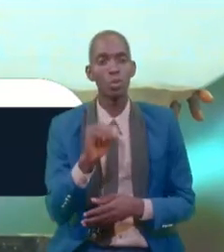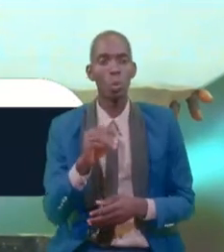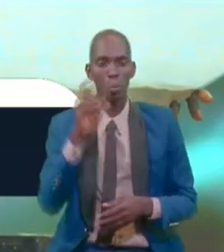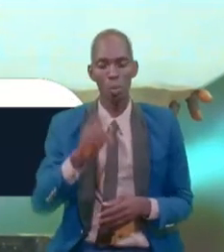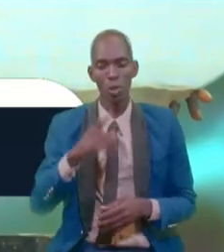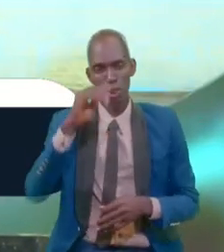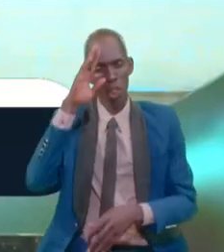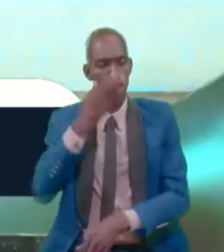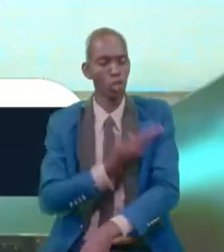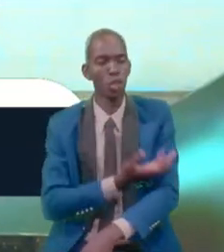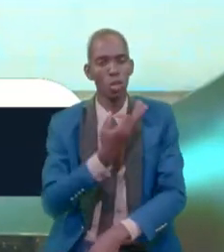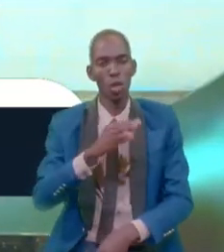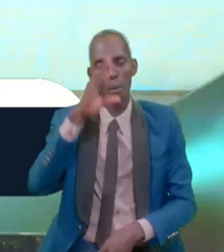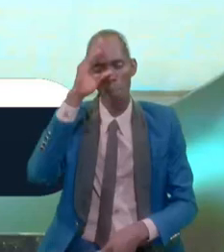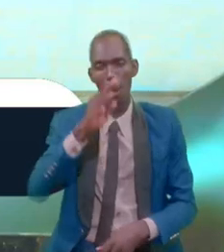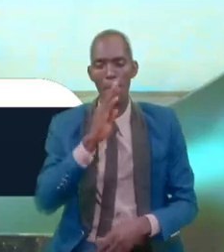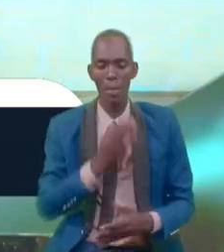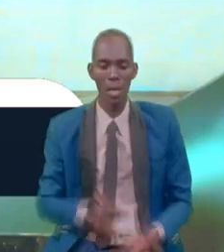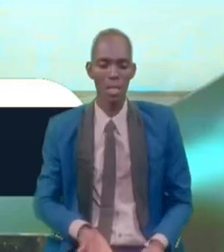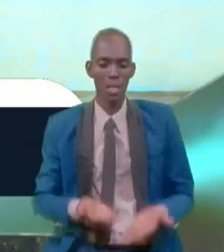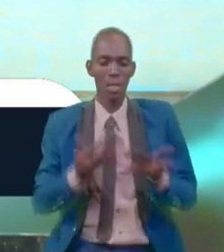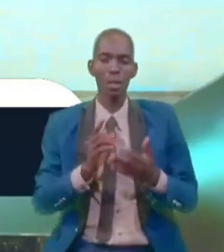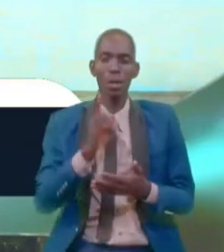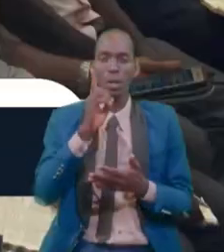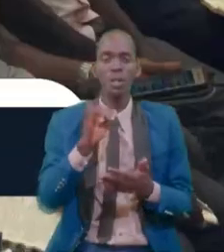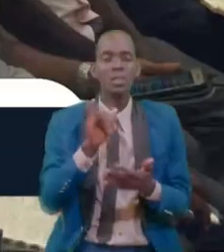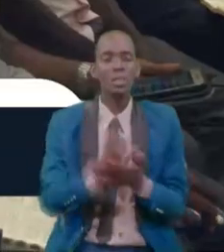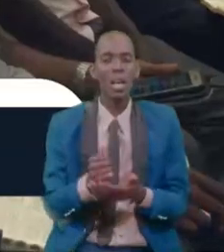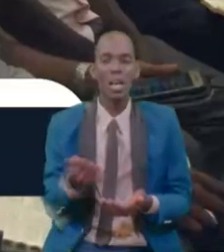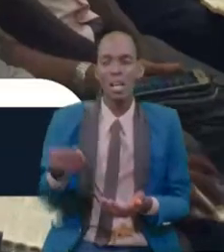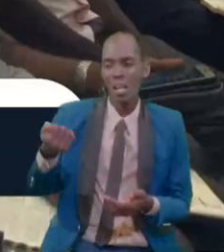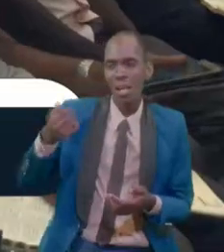même que le Fils de l'homme soit élevé, afin que